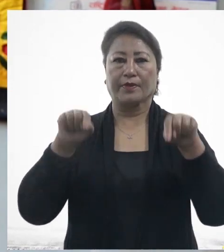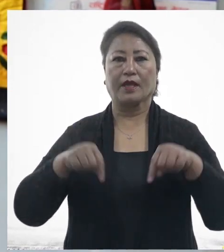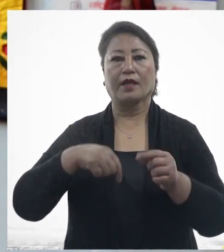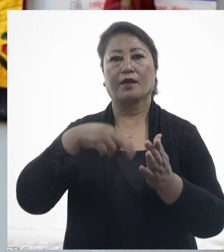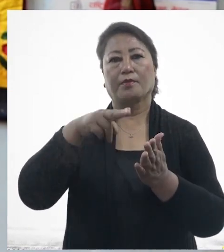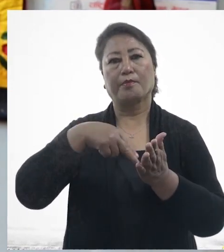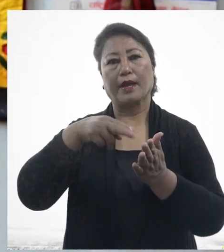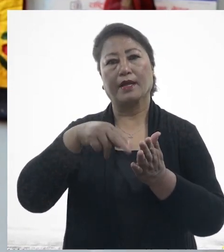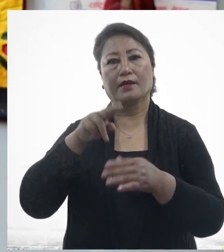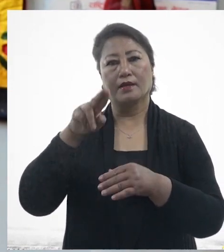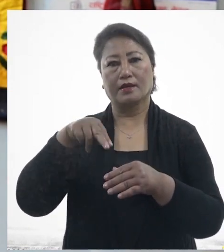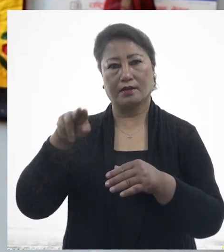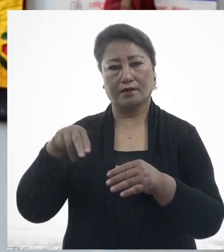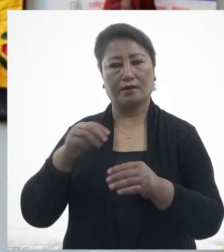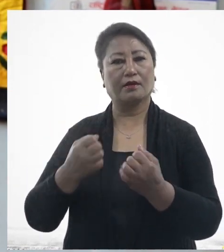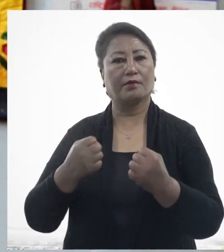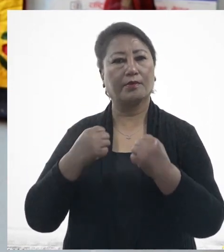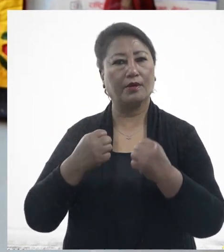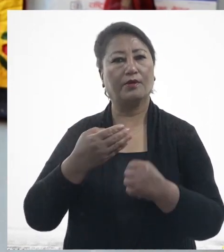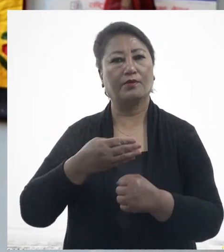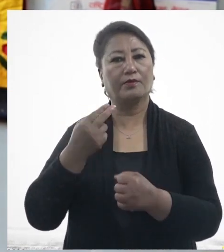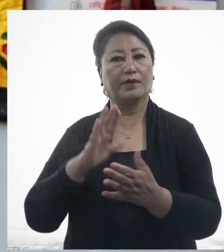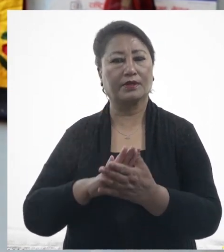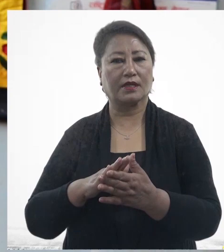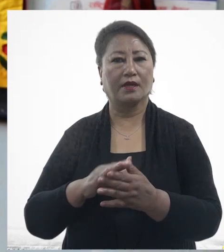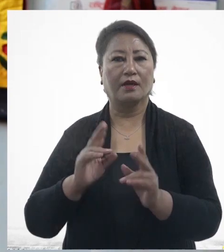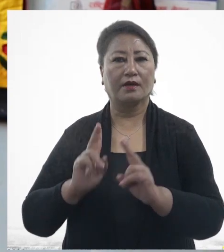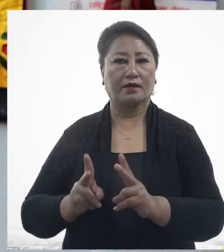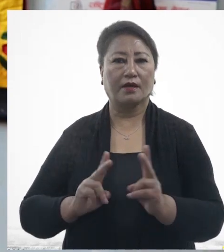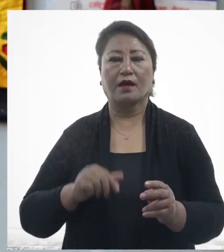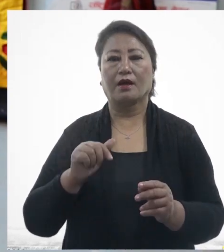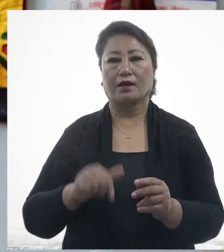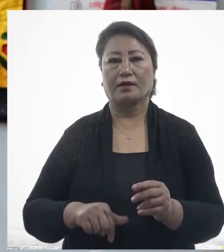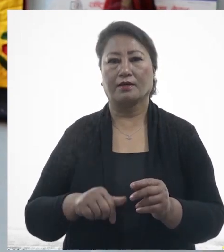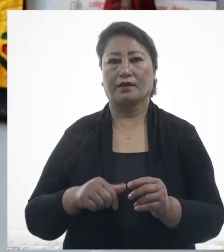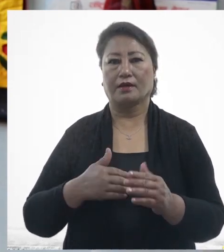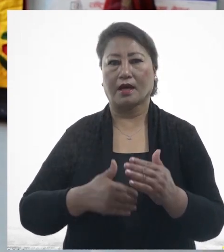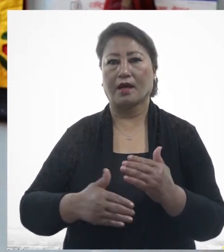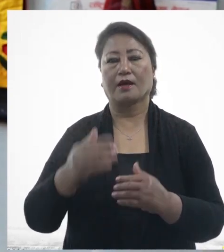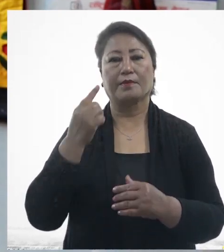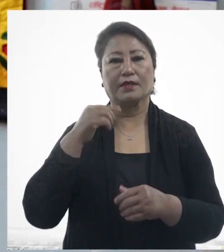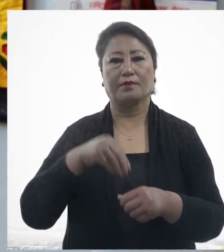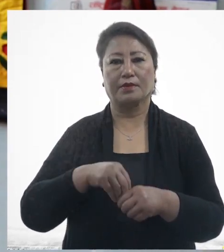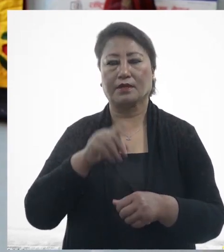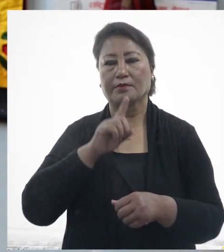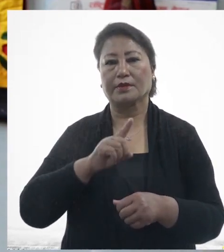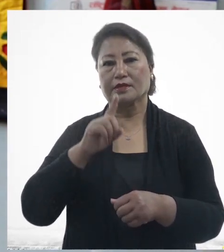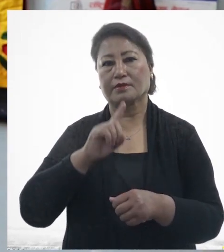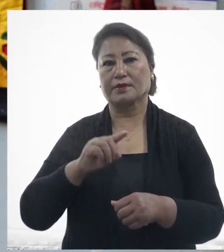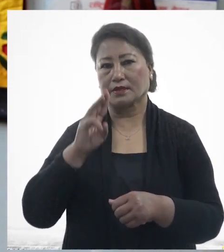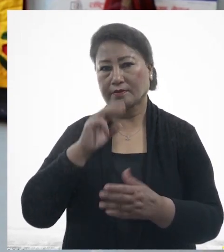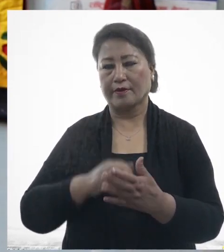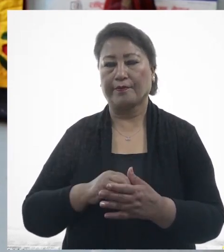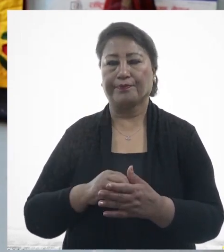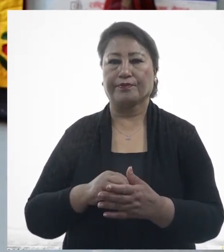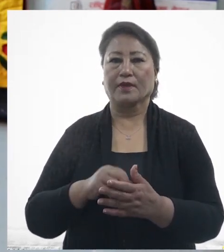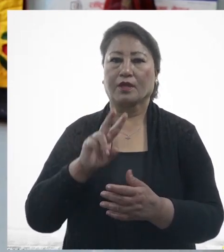सक्षम भइसकेको छ गर्दा गर्दै अहिले चाहिँ हाम्रो अबको दिनहरूमा चाहिँ वर्षै पछि प्रत्येक